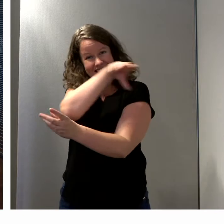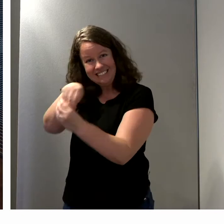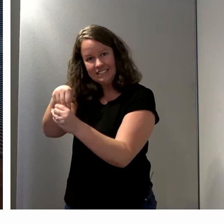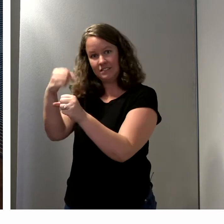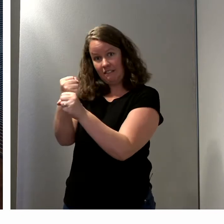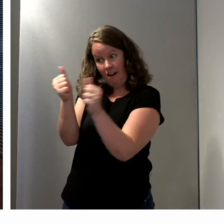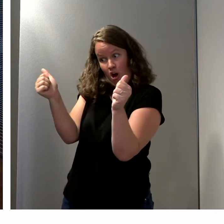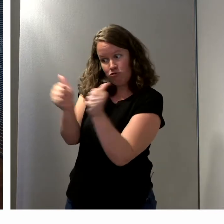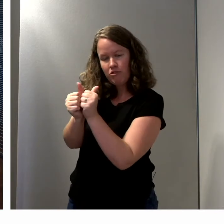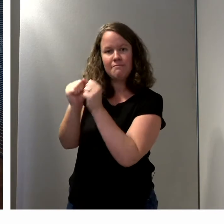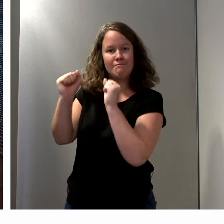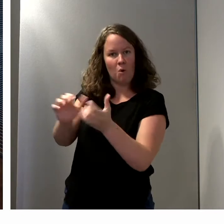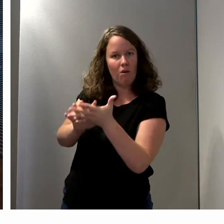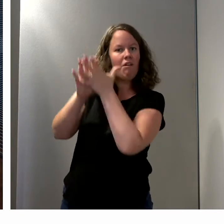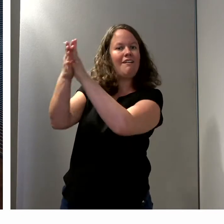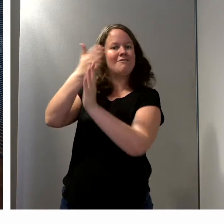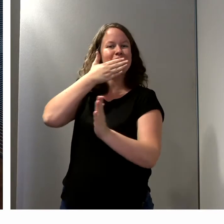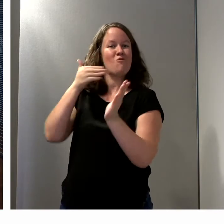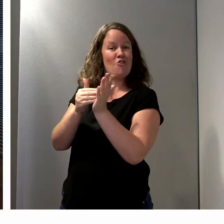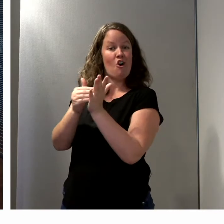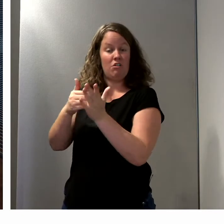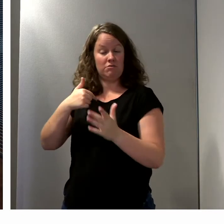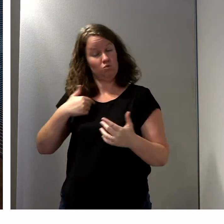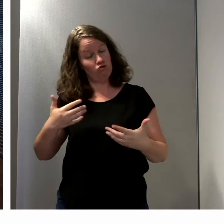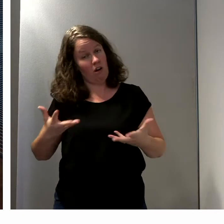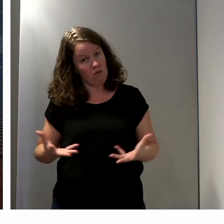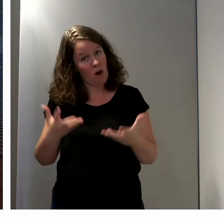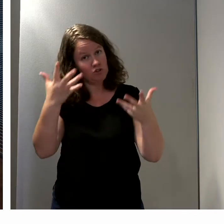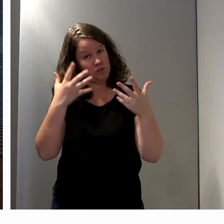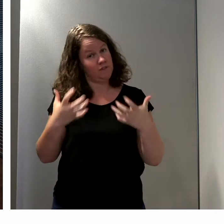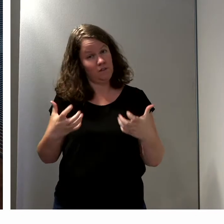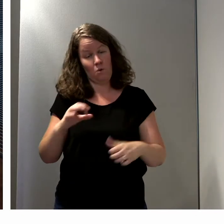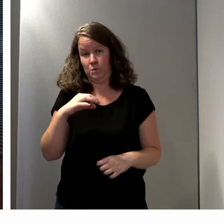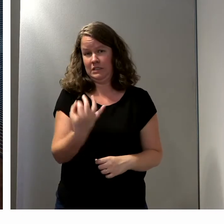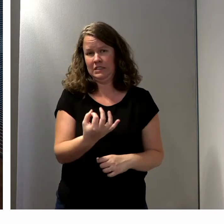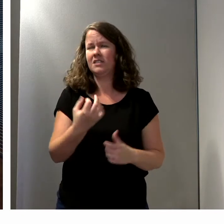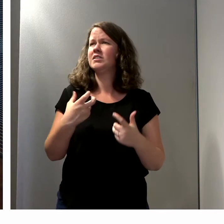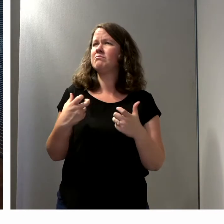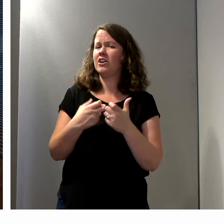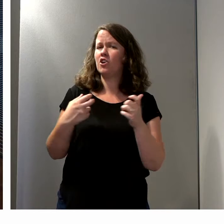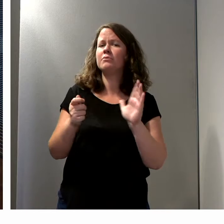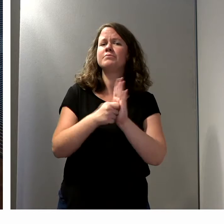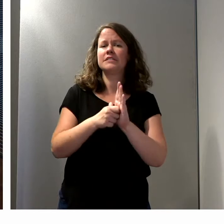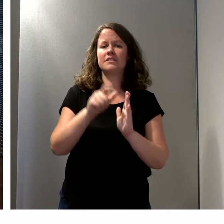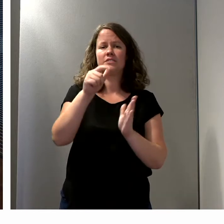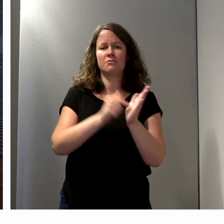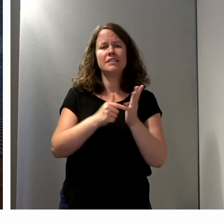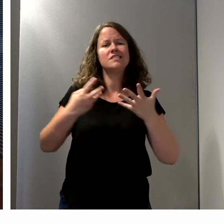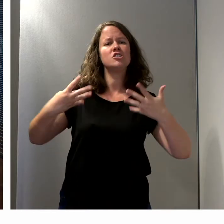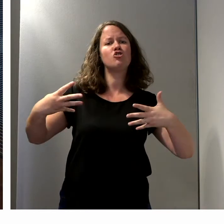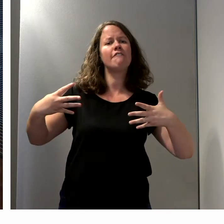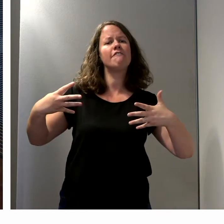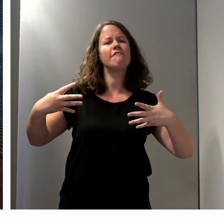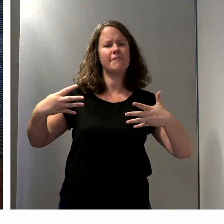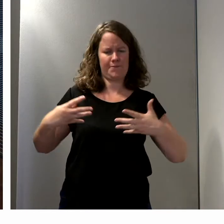bien, nous, en fait, on essaie vraiment de pousser ça et on le fait déjà. Notamment, en 2019, on a lancé ce qu'on a appelé le bouton «